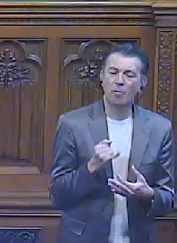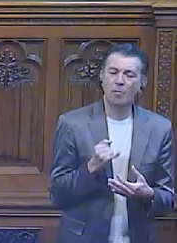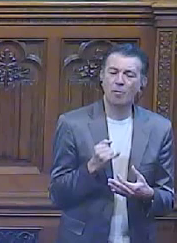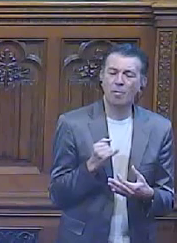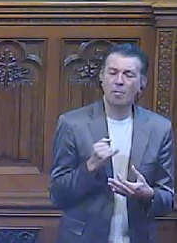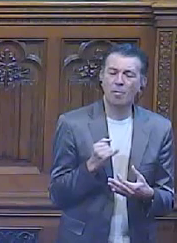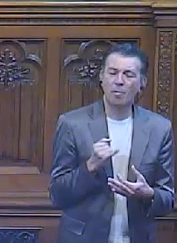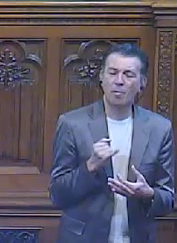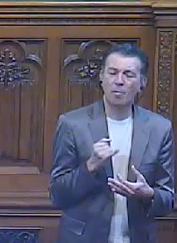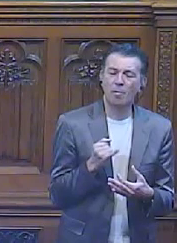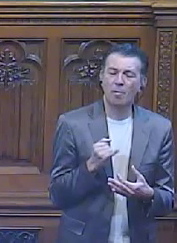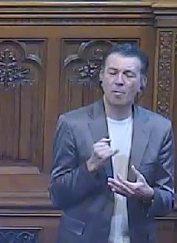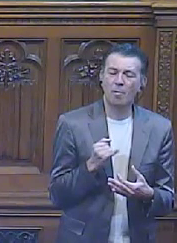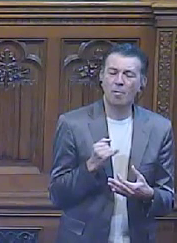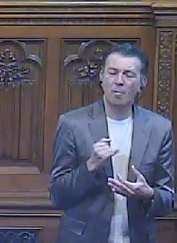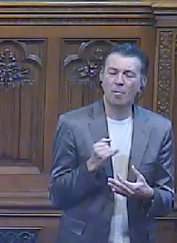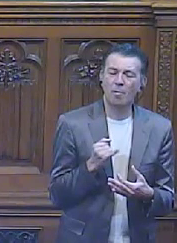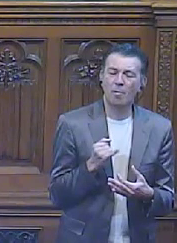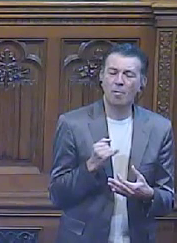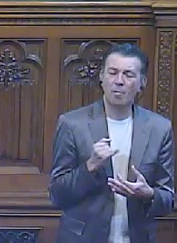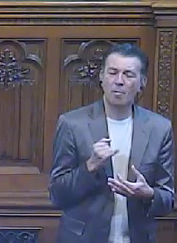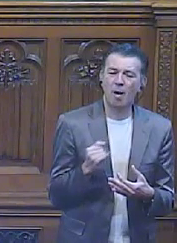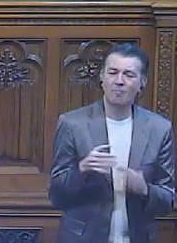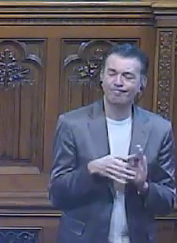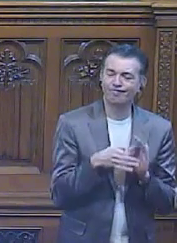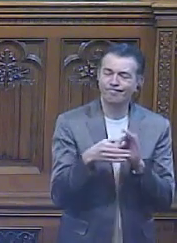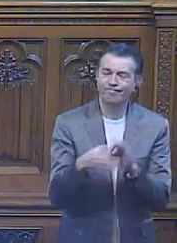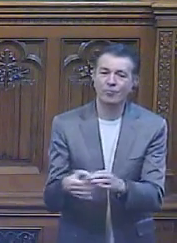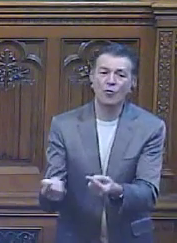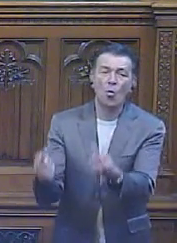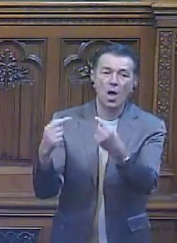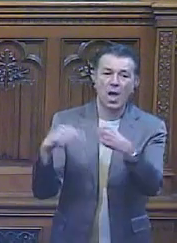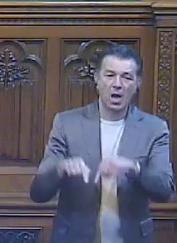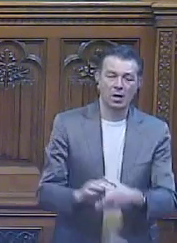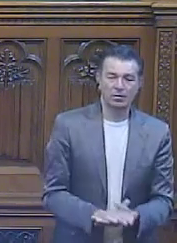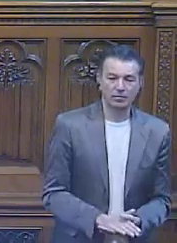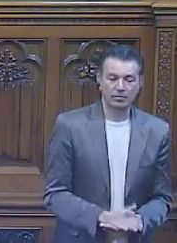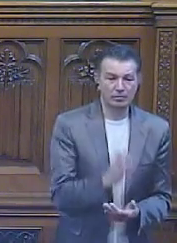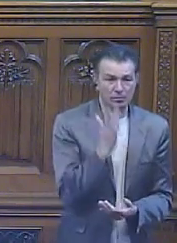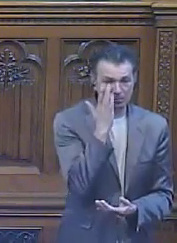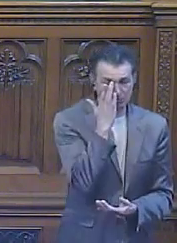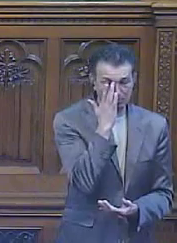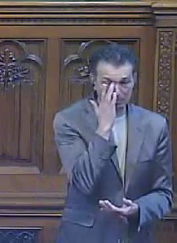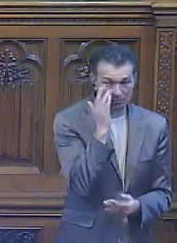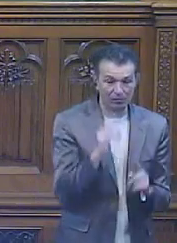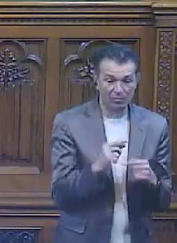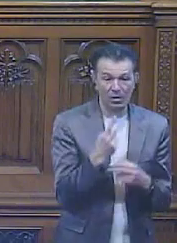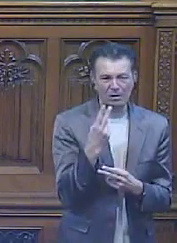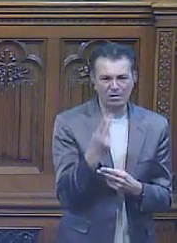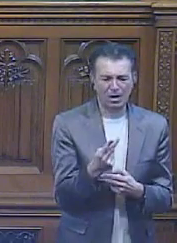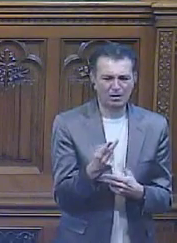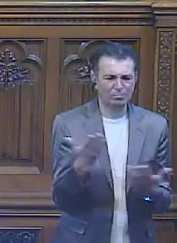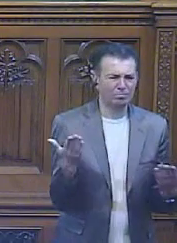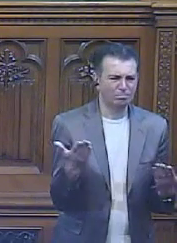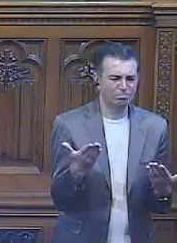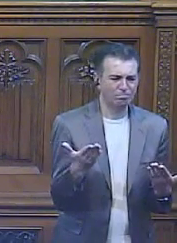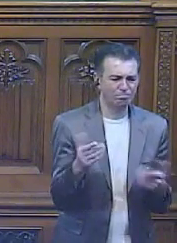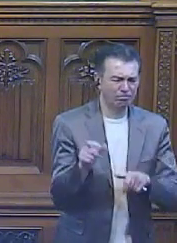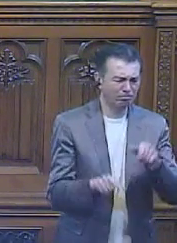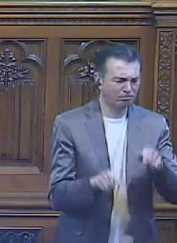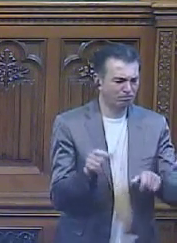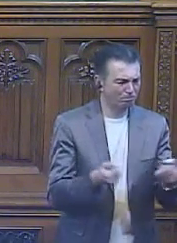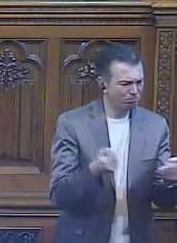Flüchtlingseigenschaft bezieht sich immer auf das Herkunftsland. Das heißt, wir sehen hier sehr konfus